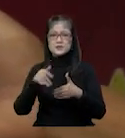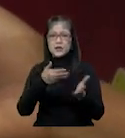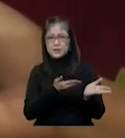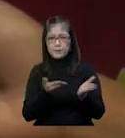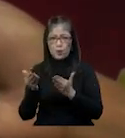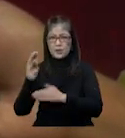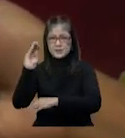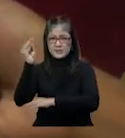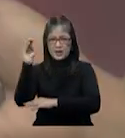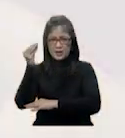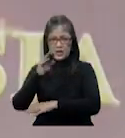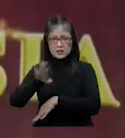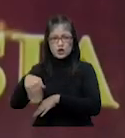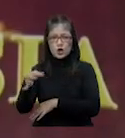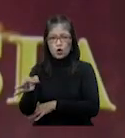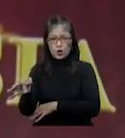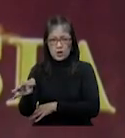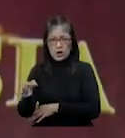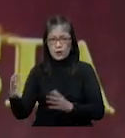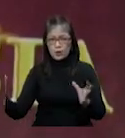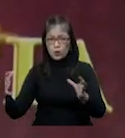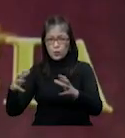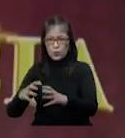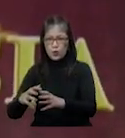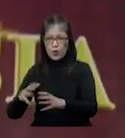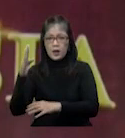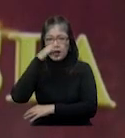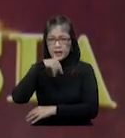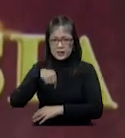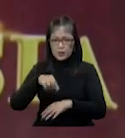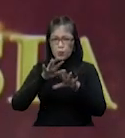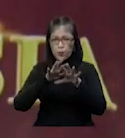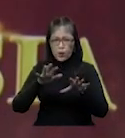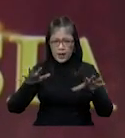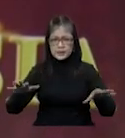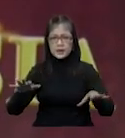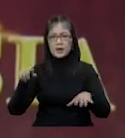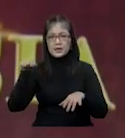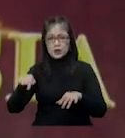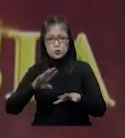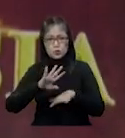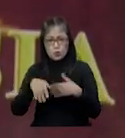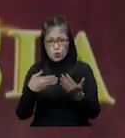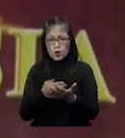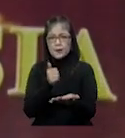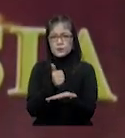mapping semua dengan kota-kota yang lainnya. Hari ini banyak sekali yang besar dan juga ternyata